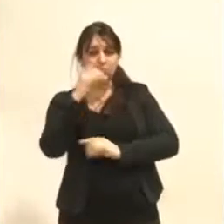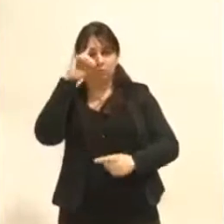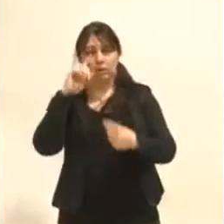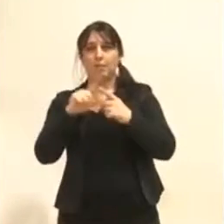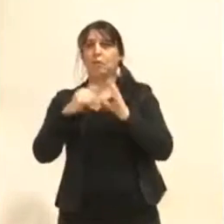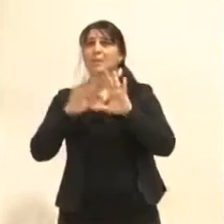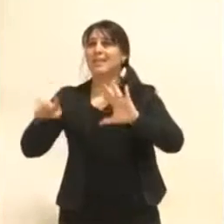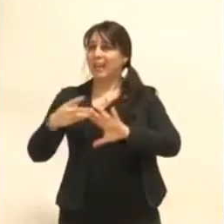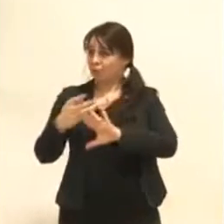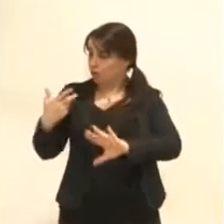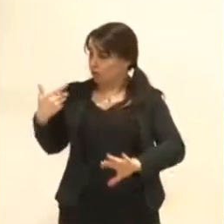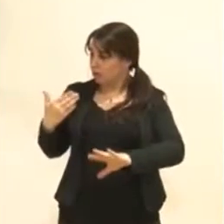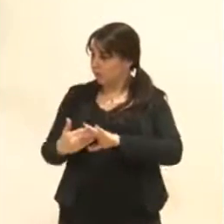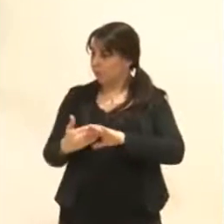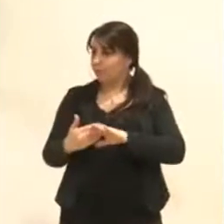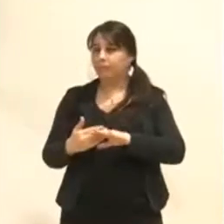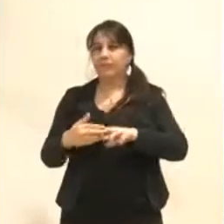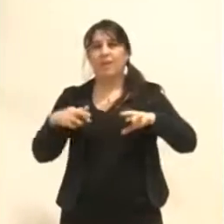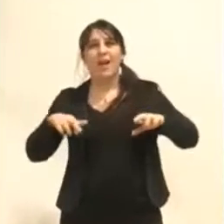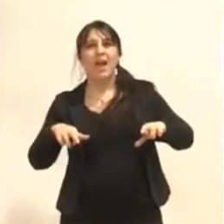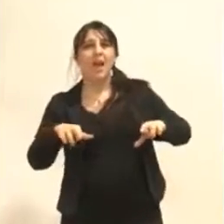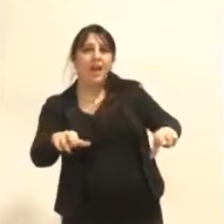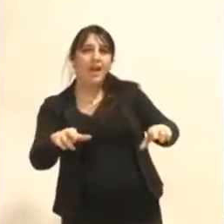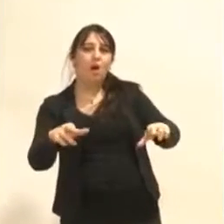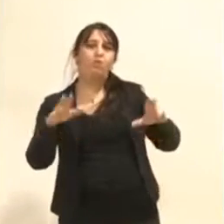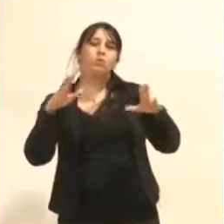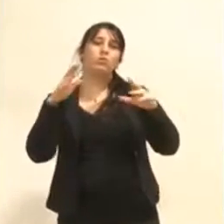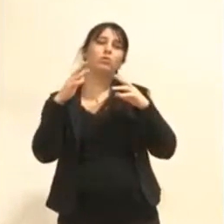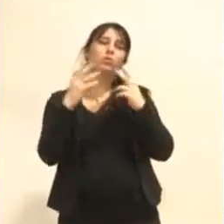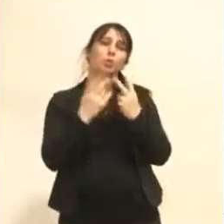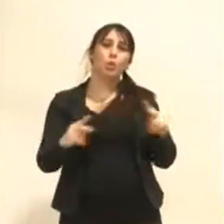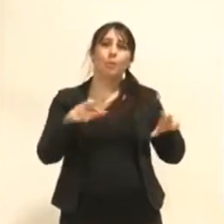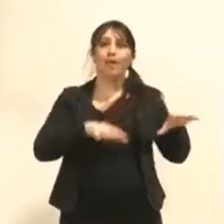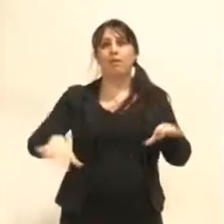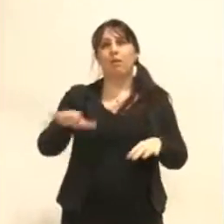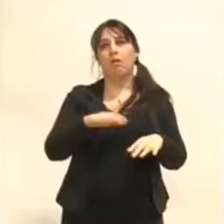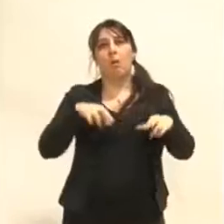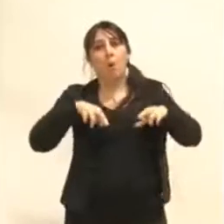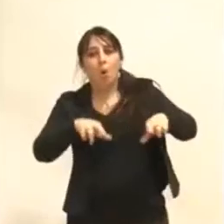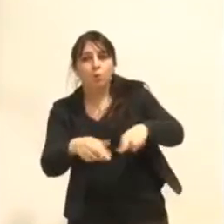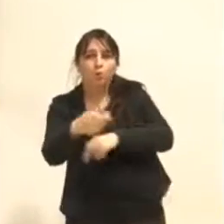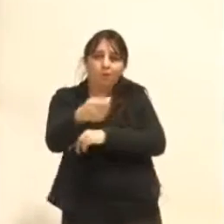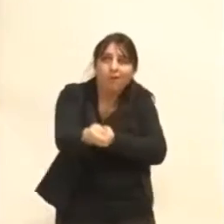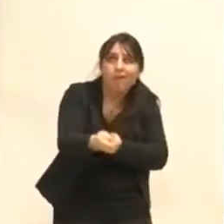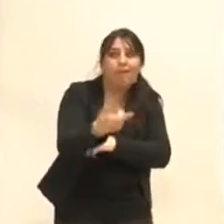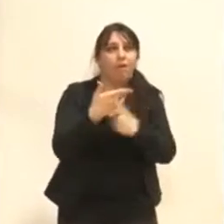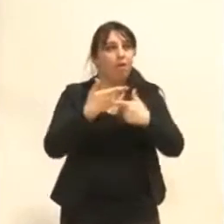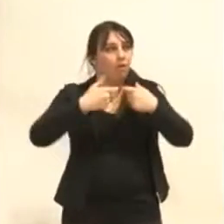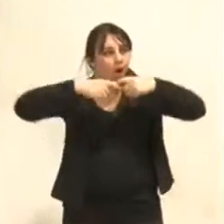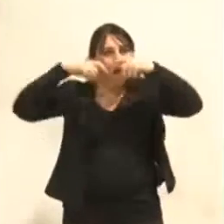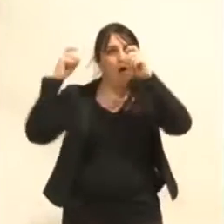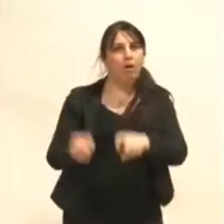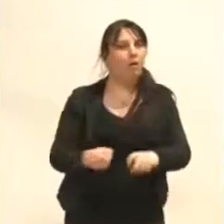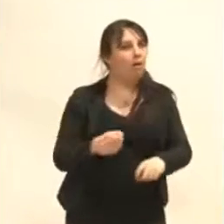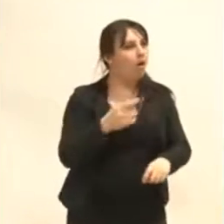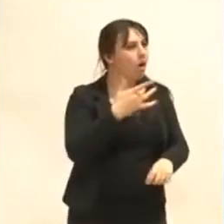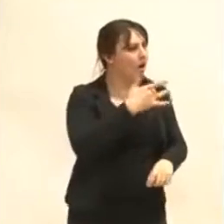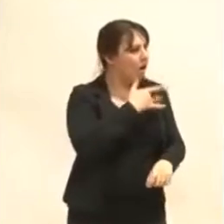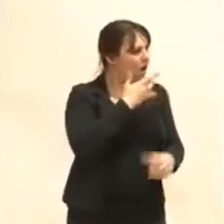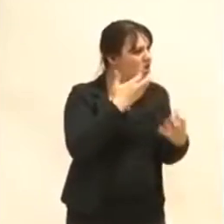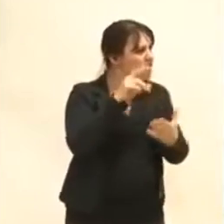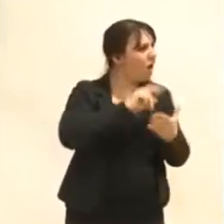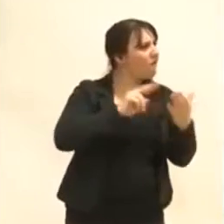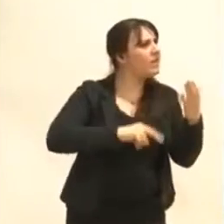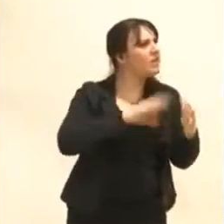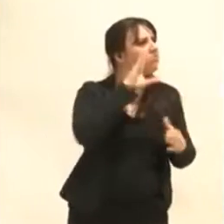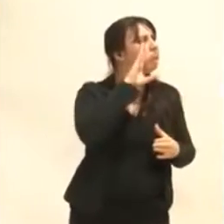2014, l'errance urbaine a très nettement baissé à Grenoble. Nous serions très intéressés de pouvoir lire cette étude. Je vous remercie